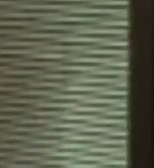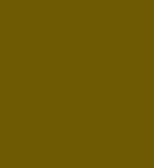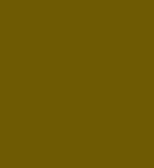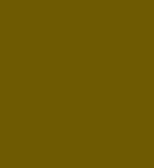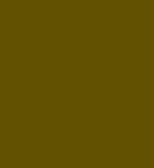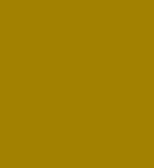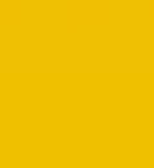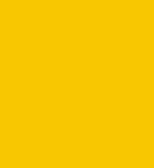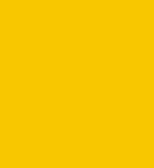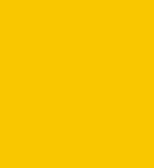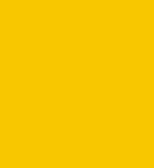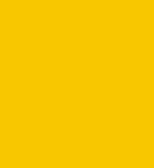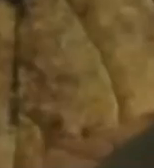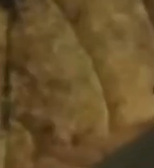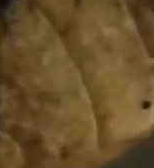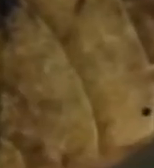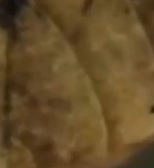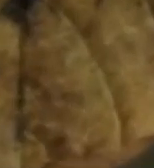Business.